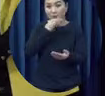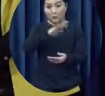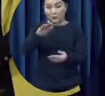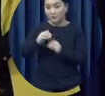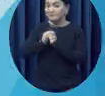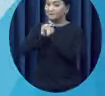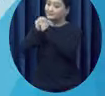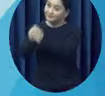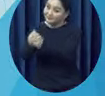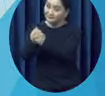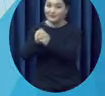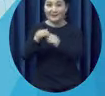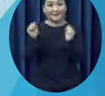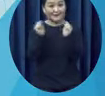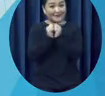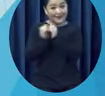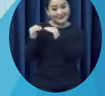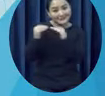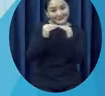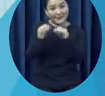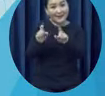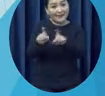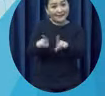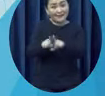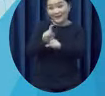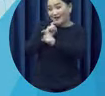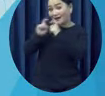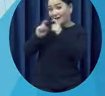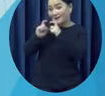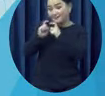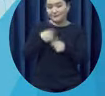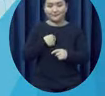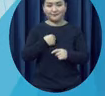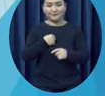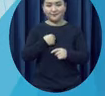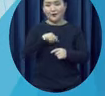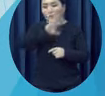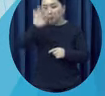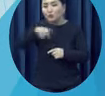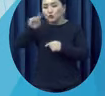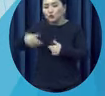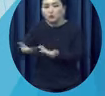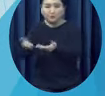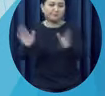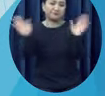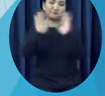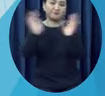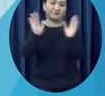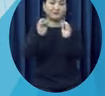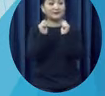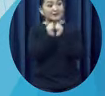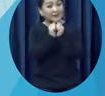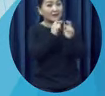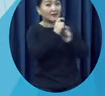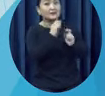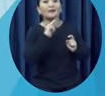үзүүлэх хэрэгтэй. Нөгөө найз шиг харилц гэж ярьдаг тийм ээ. Тэр нь болохоор хүүхдтэйгээ одоо найр тавиад бүх юмыг зөвшөөр гэсэн үг биш. Хамгийн гол нь найзтайгаа бид нар яаж